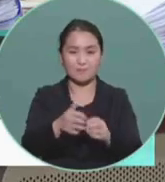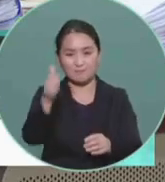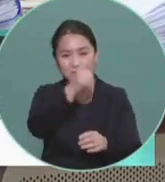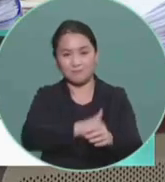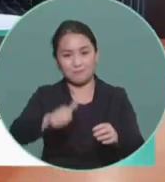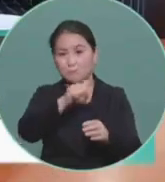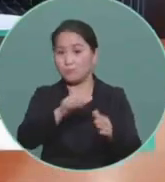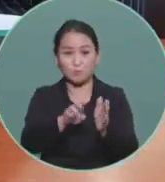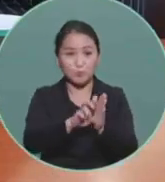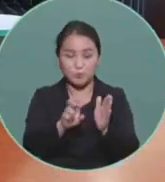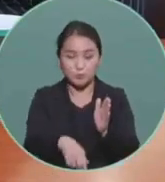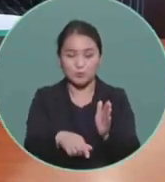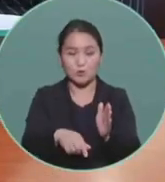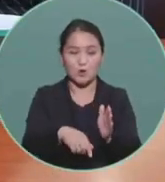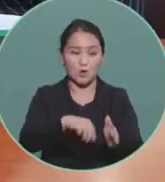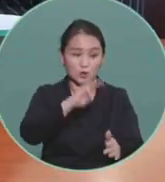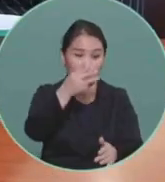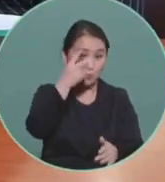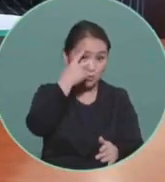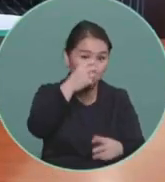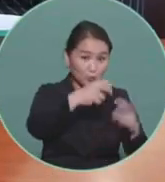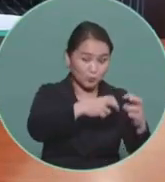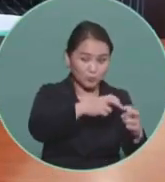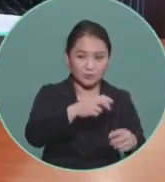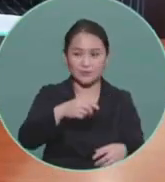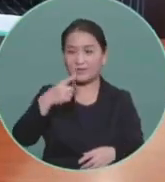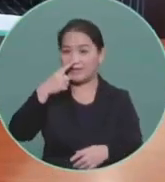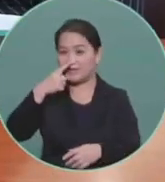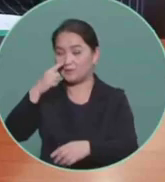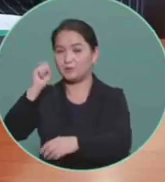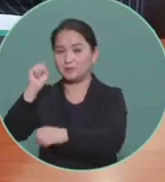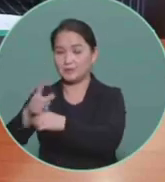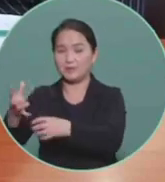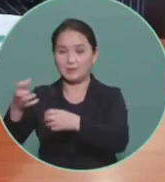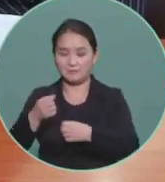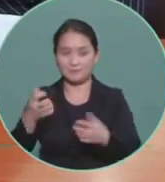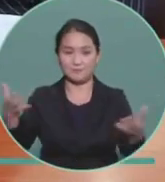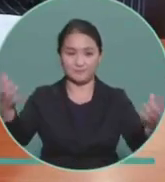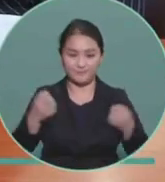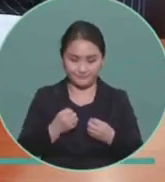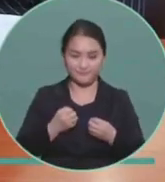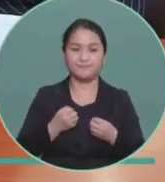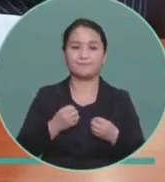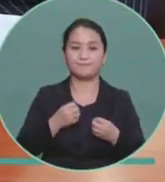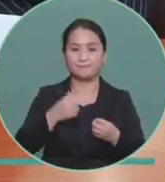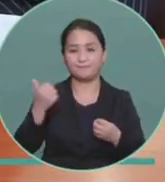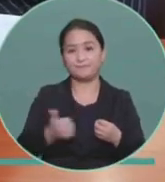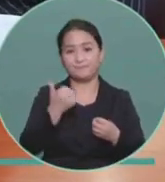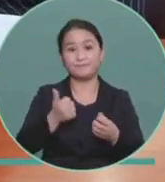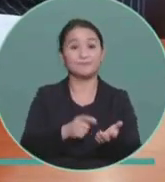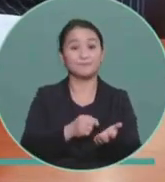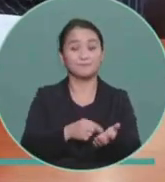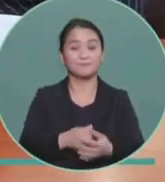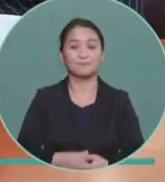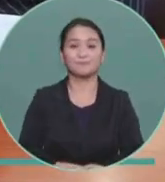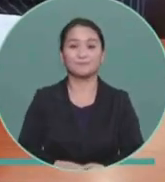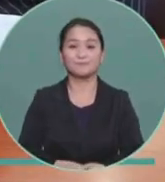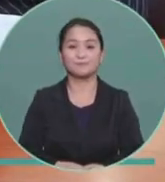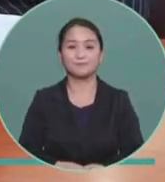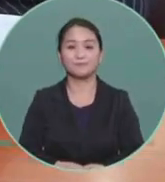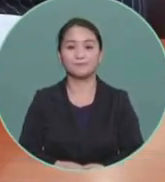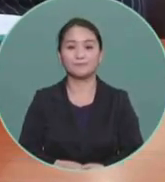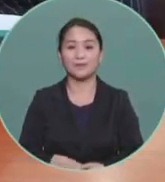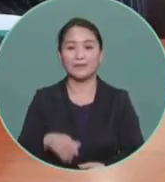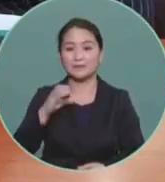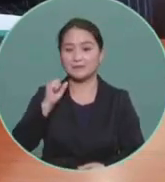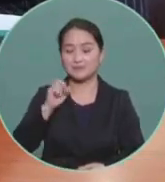учраас тодорхой хэсгийг Монголд үйлдвэрлэж, тодорхой хэсгийг Бүгдээрээмт хятад ард улсаас авч, урсаас авч яана гэж ингэж ойлгож байна. Тэгэхээр саяхан